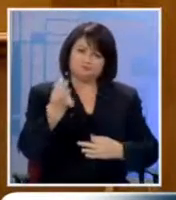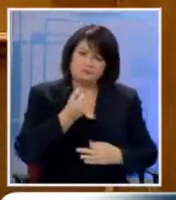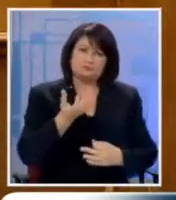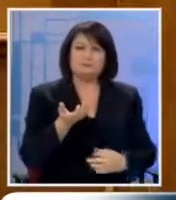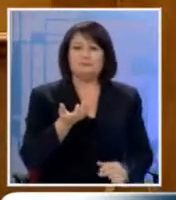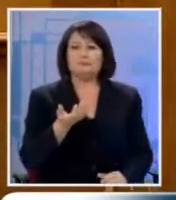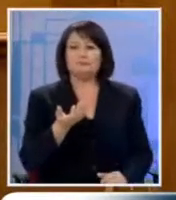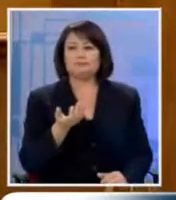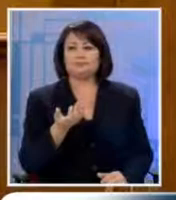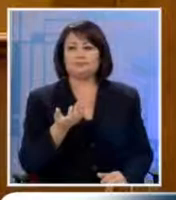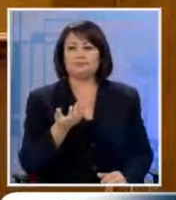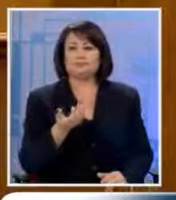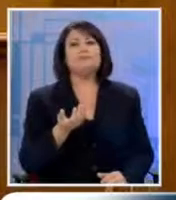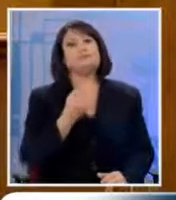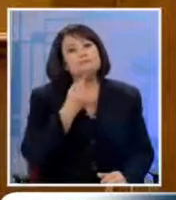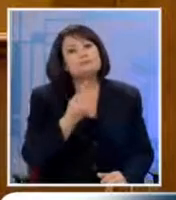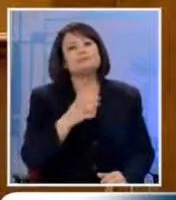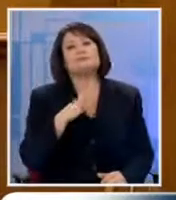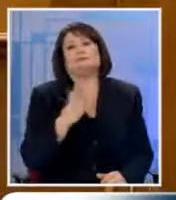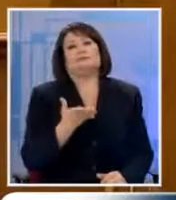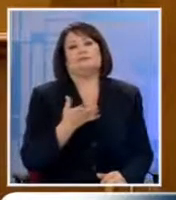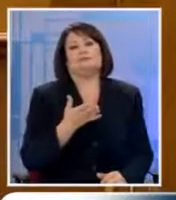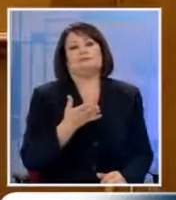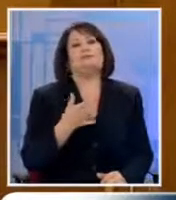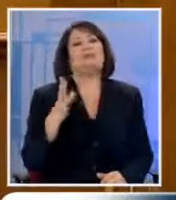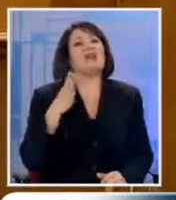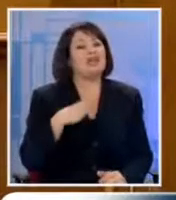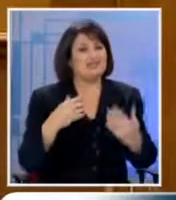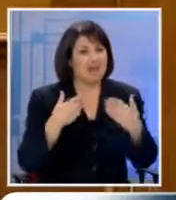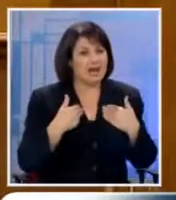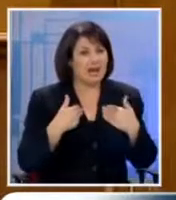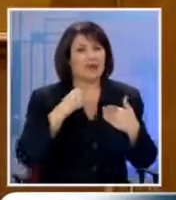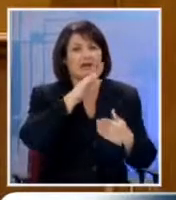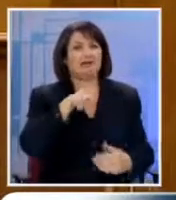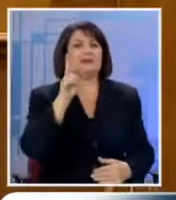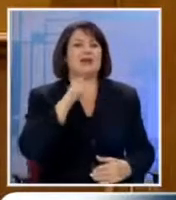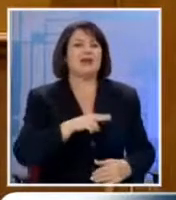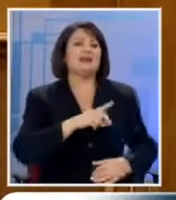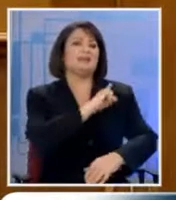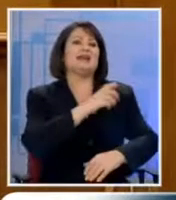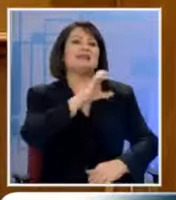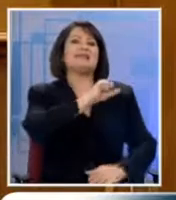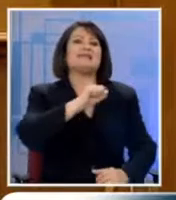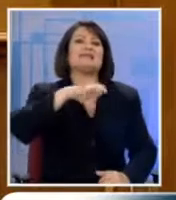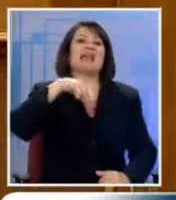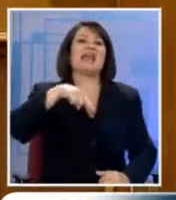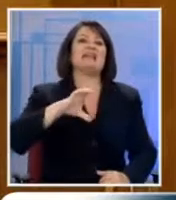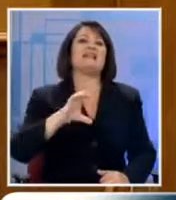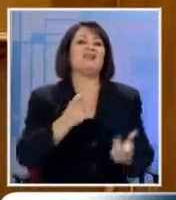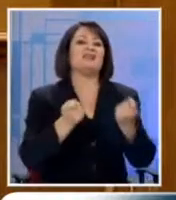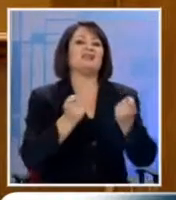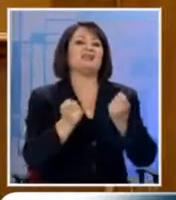ως εκπρόσωποι των πολλών που δεν θέλουν και θέλουμε την κατάργηση του προνομιακού ρόλου του ΣΕΤΕ που λειτουργεί ως καθοδηγητής